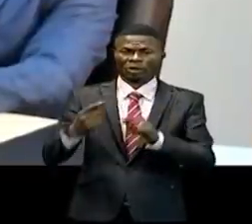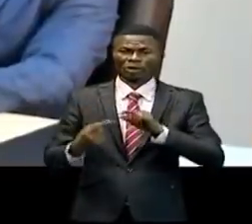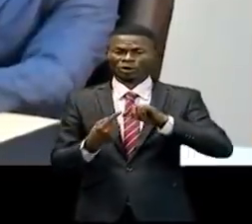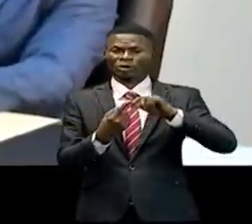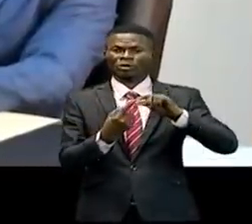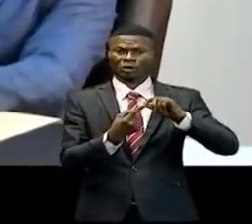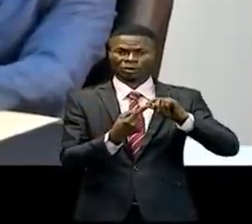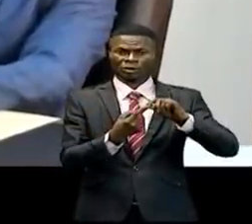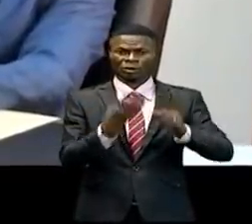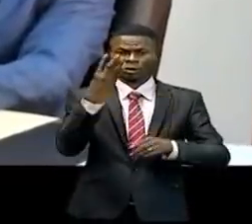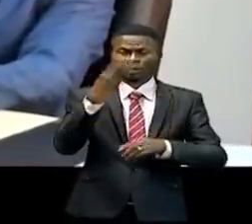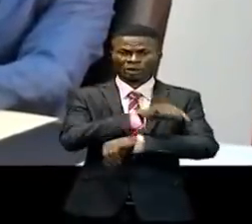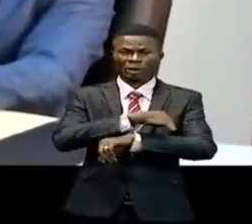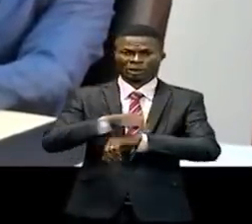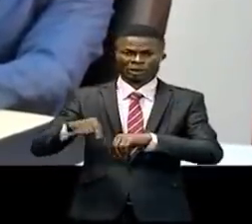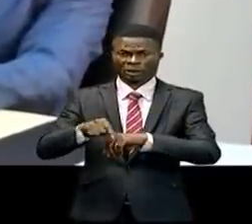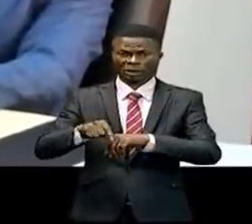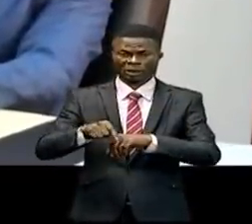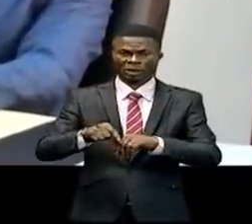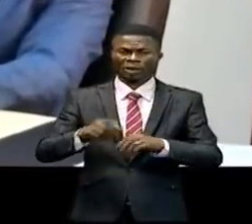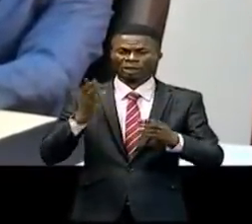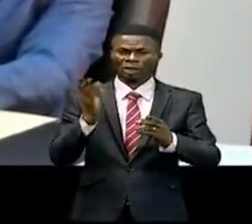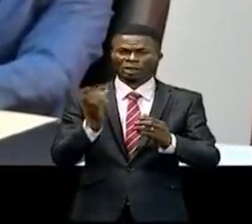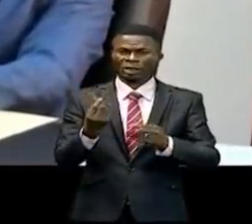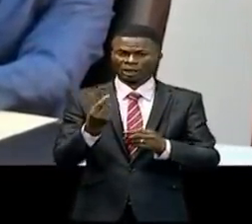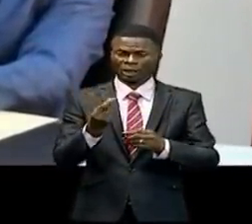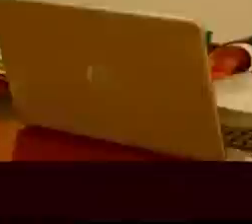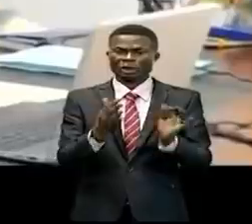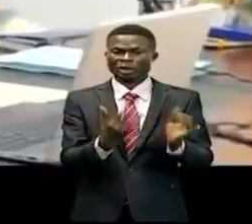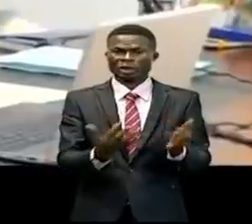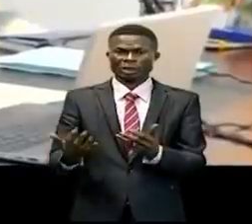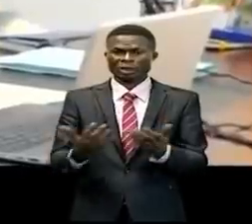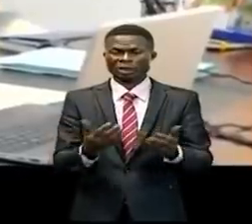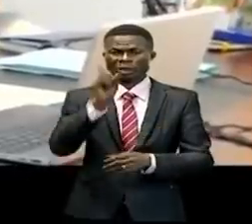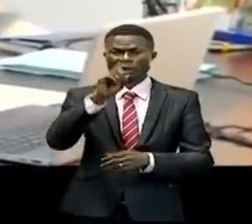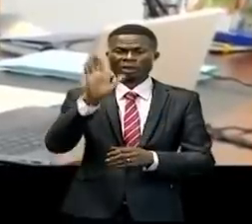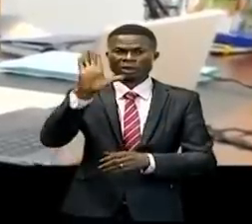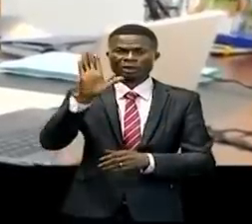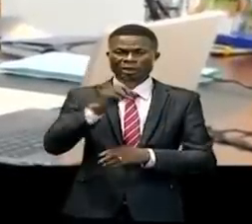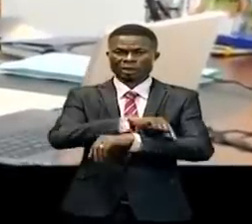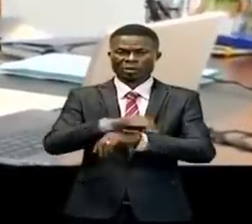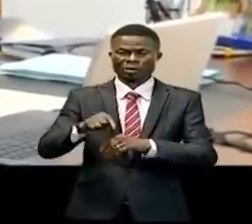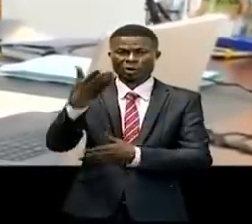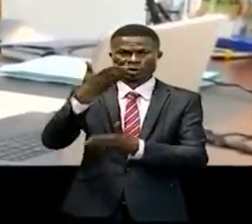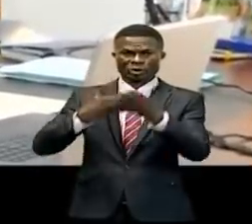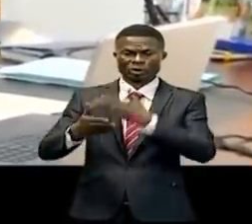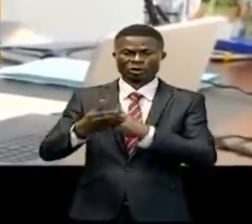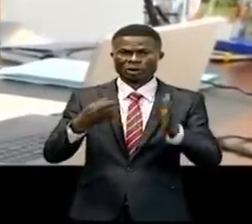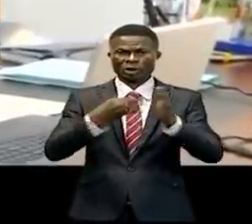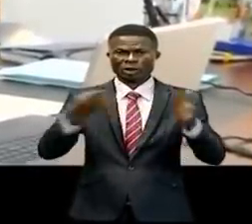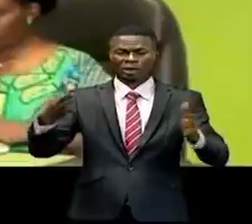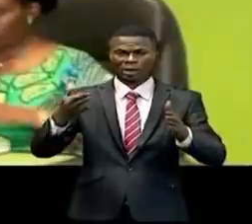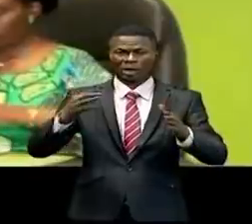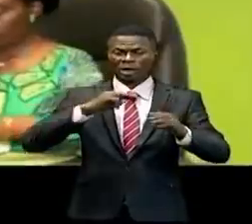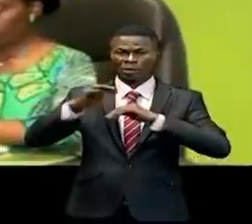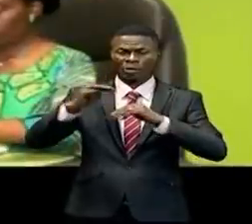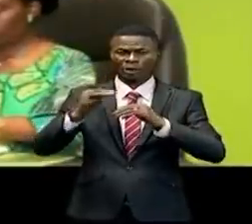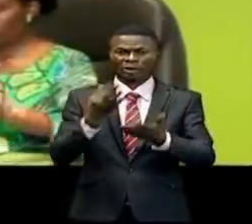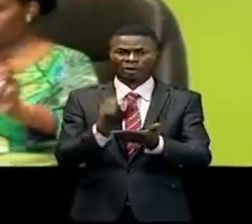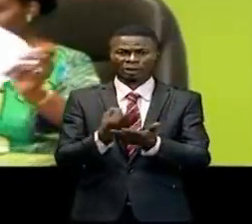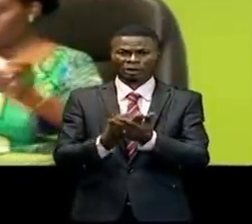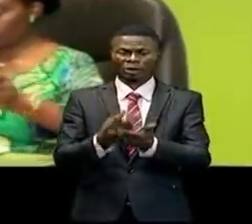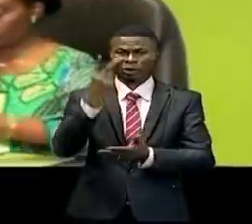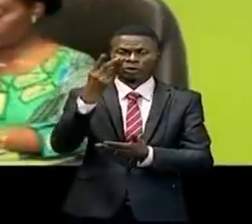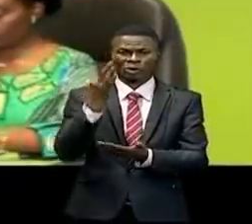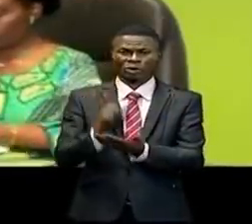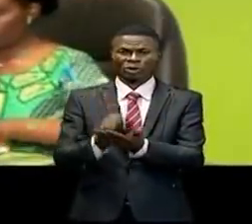spécialisées, 4 institutions émettrices de monnaie électronique, 35 bureaux de change, 80 messageries financières, 2 fonds